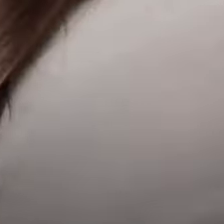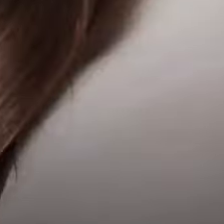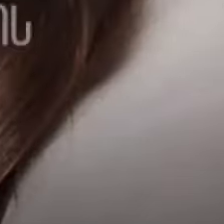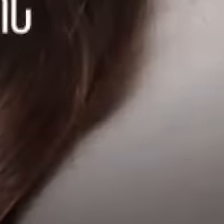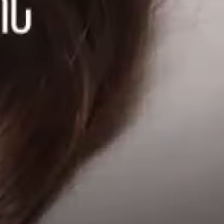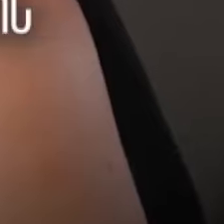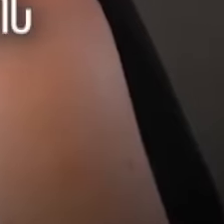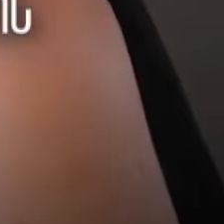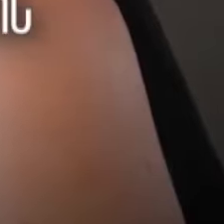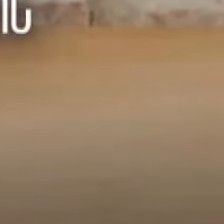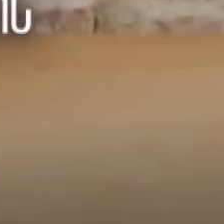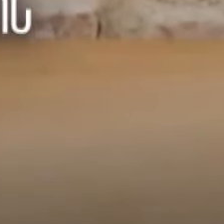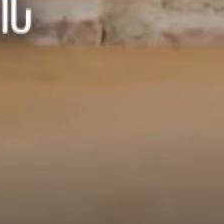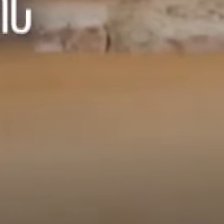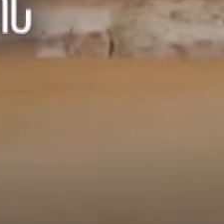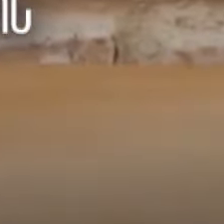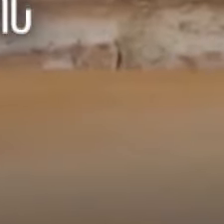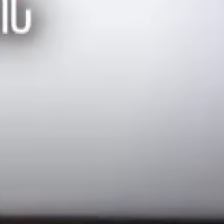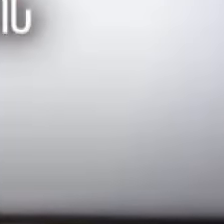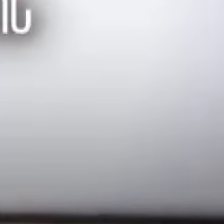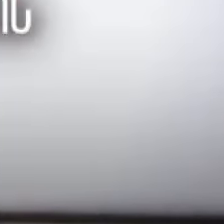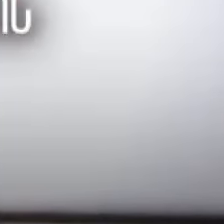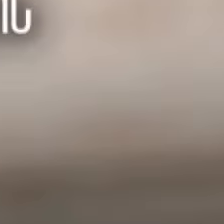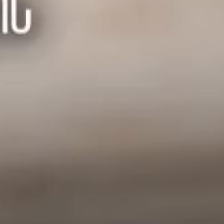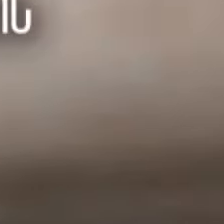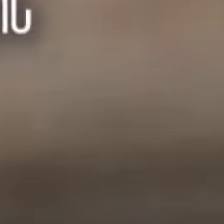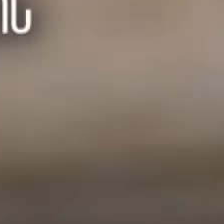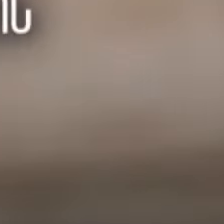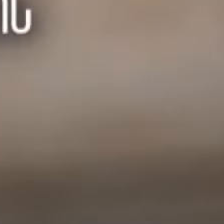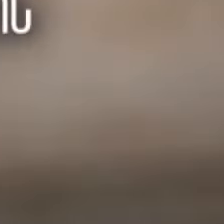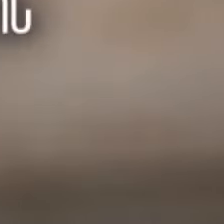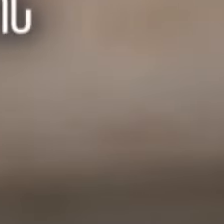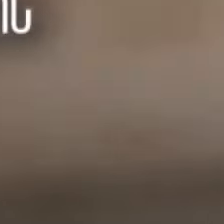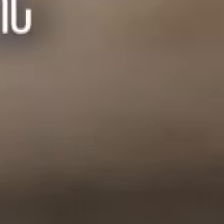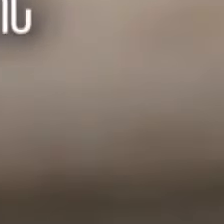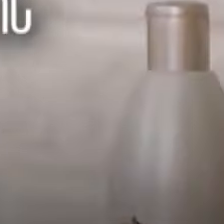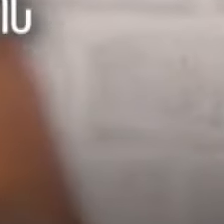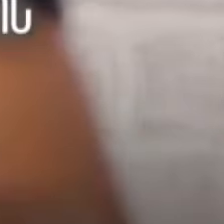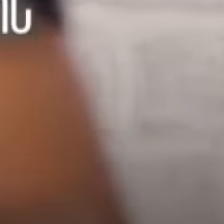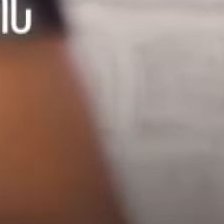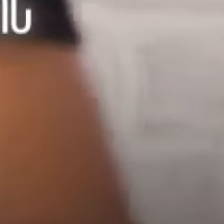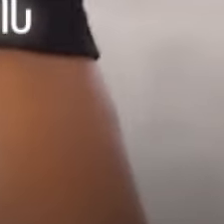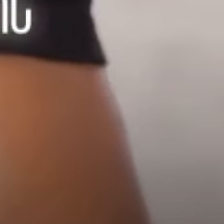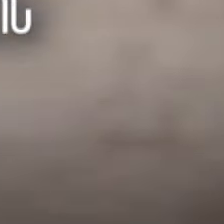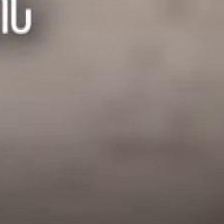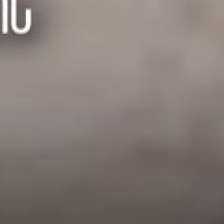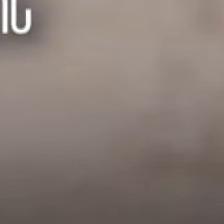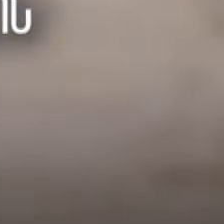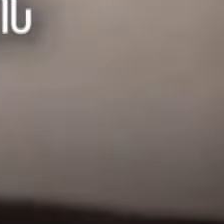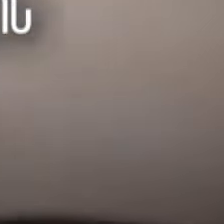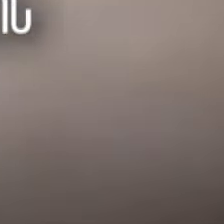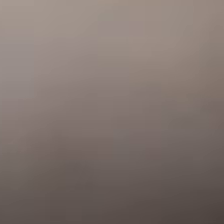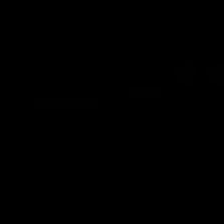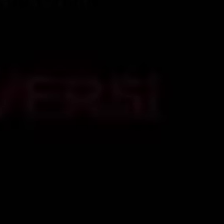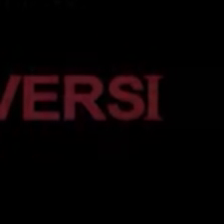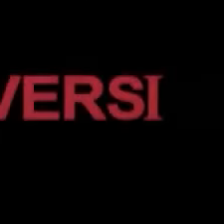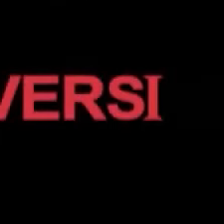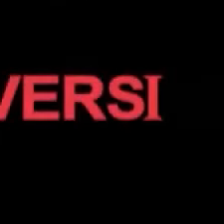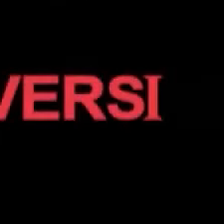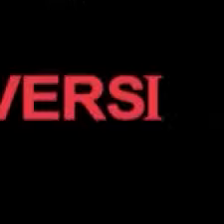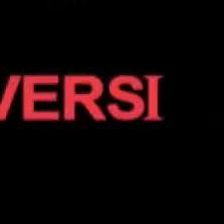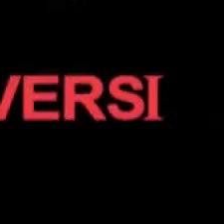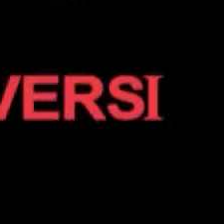პროექტის პარტნიორია პროფესიონალური თმისაღებავებისა და მოვლის საშუალებების იტალიური ბრენდი Il Salone Aversisgan. Il Salone, გამოსცადე